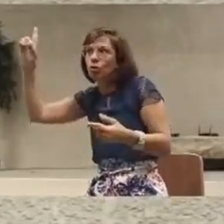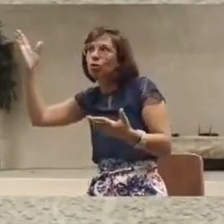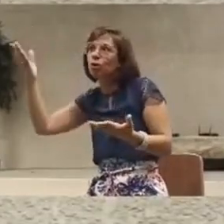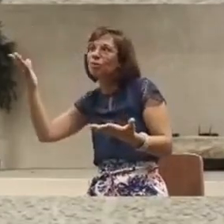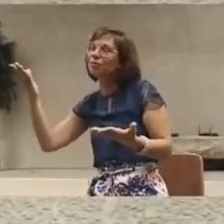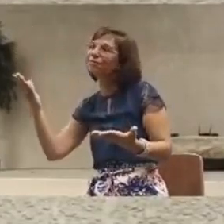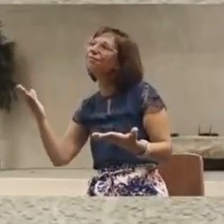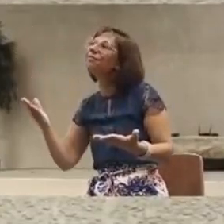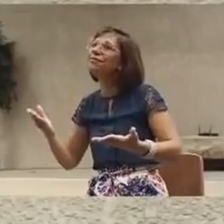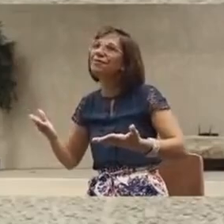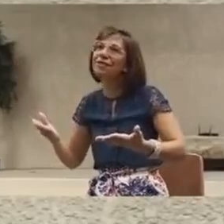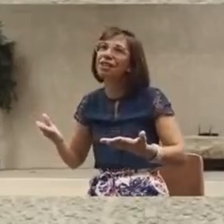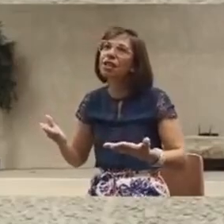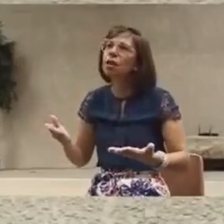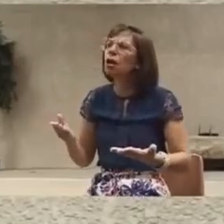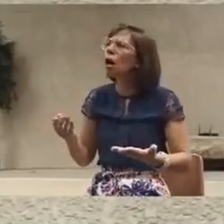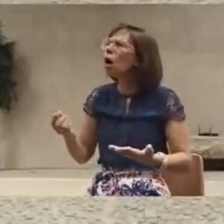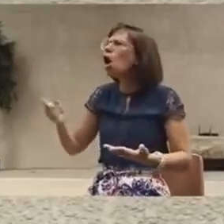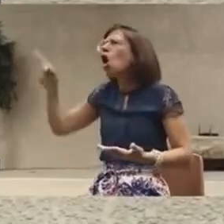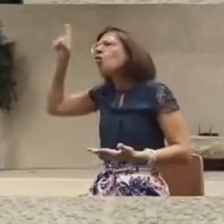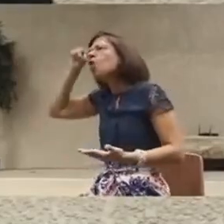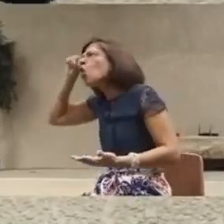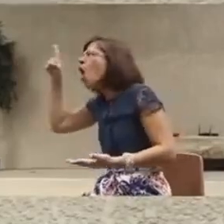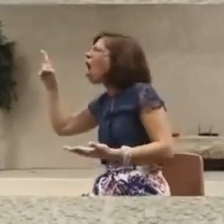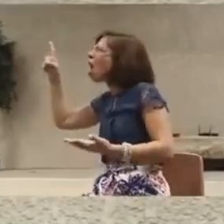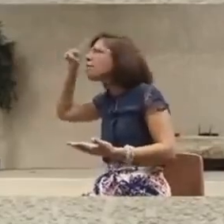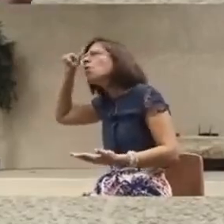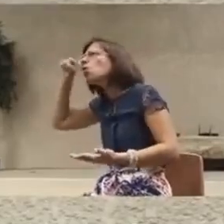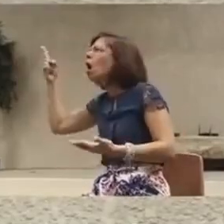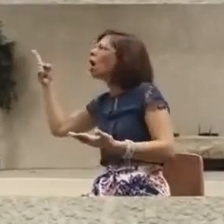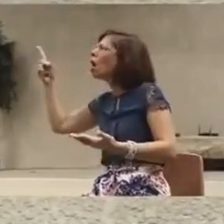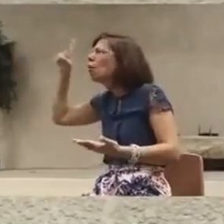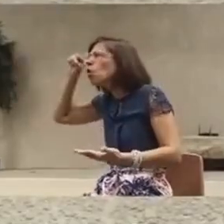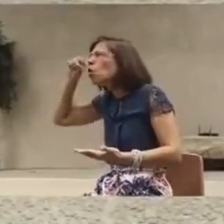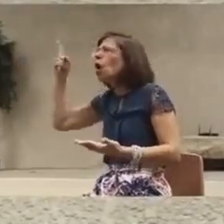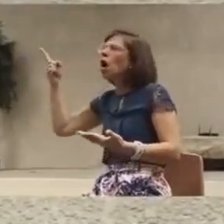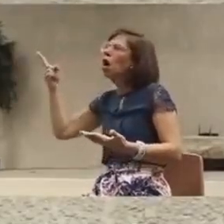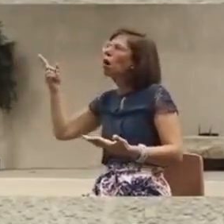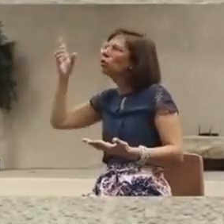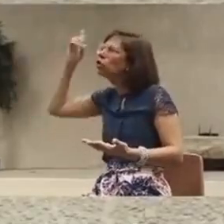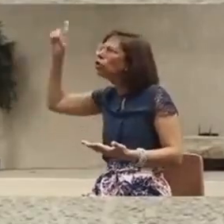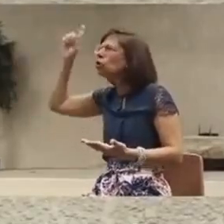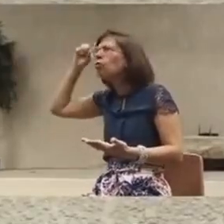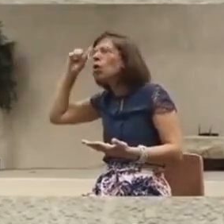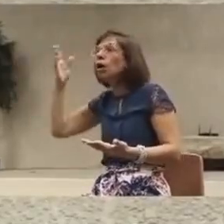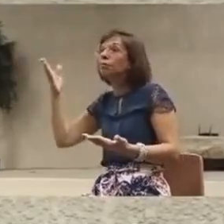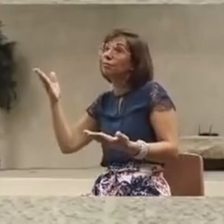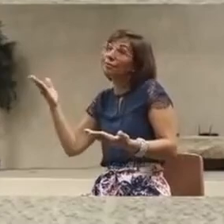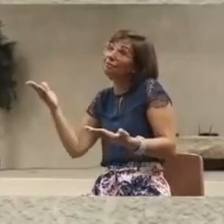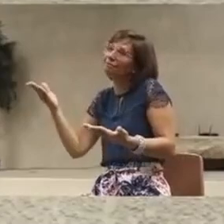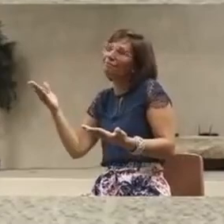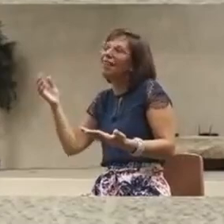Ne dites pas, et pourquoi ci, pourquoi cela, pourquoi Dieu permet, pourquoi Dieu fait ci, Dieu fait cela. Dieu nous l'a prévenu.